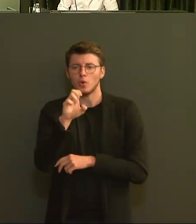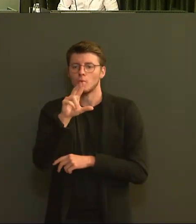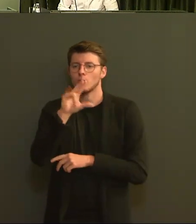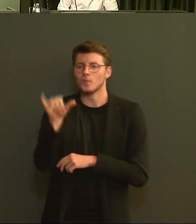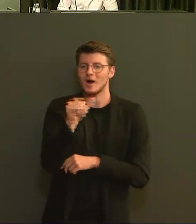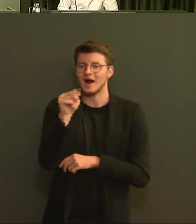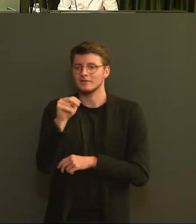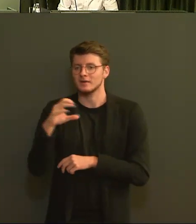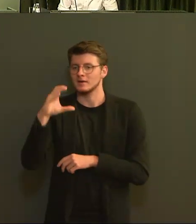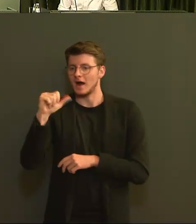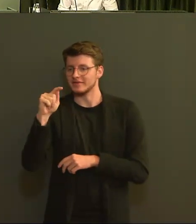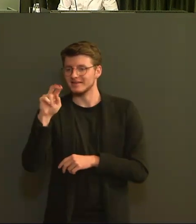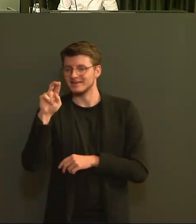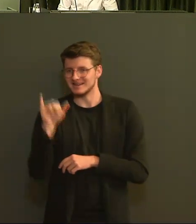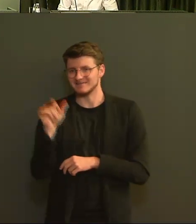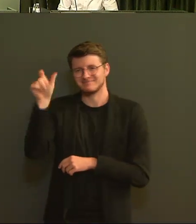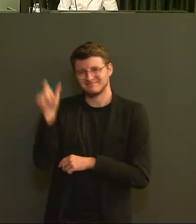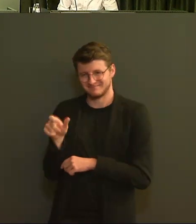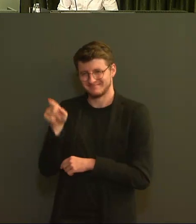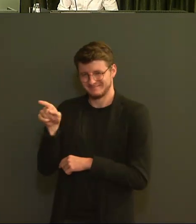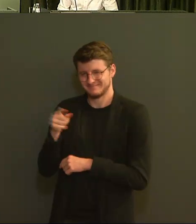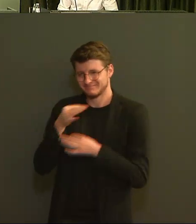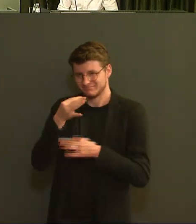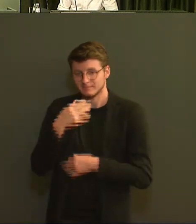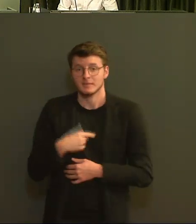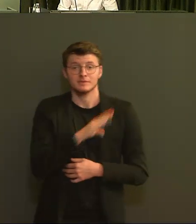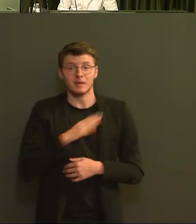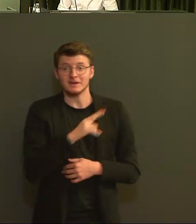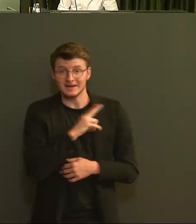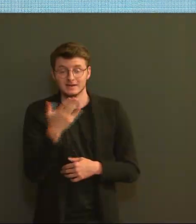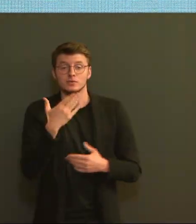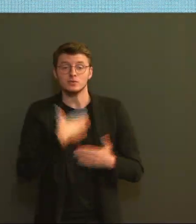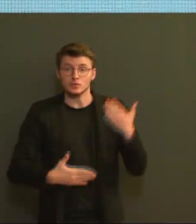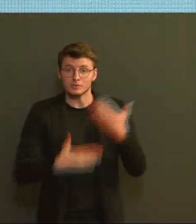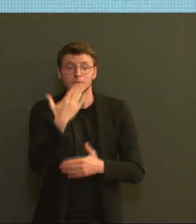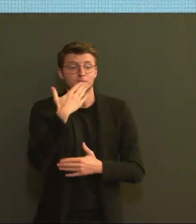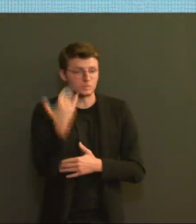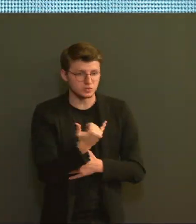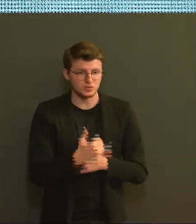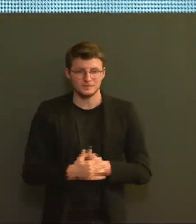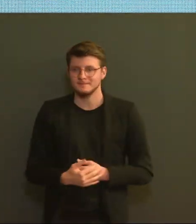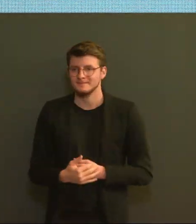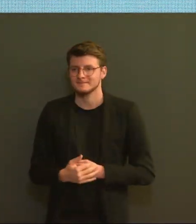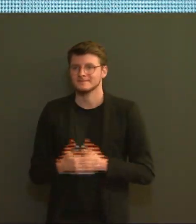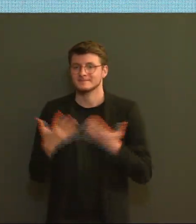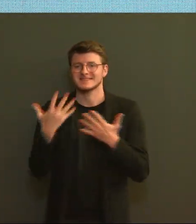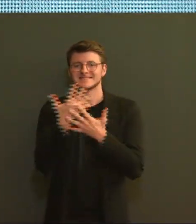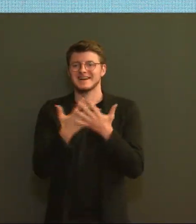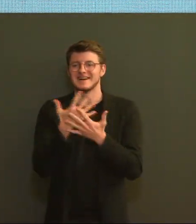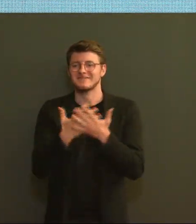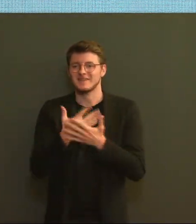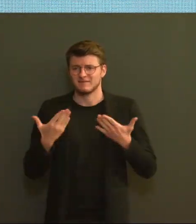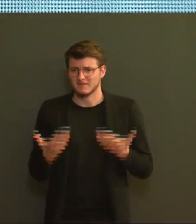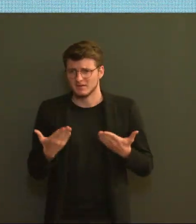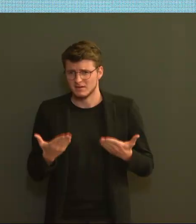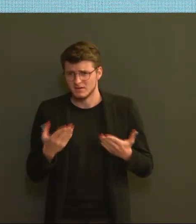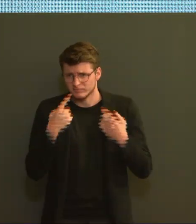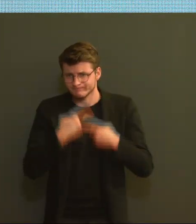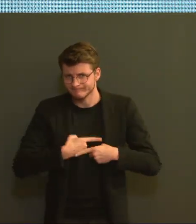Dames en heren, goedemorgen. Bonjour. De cijfers van vandaag zien er als volgt